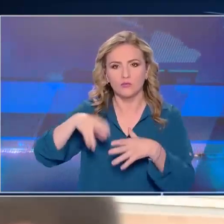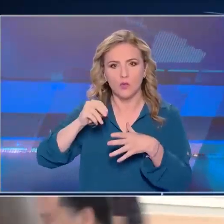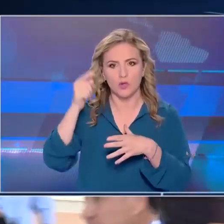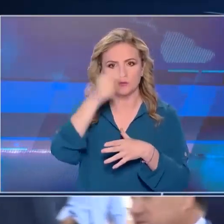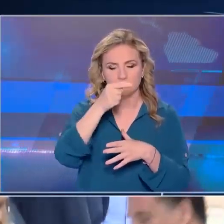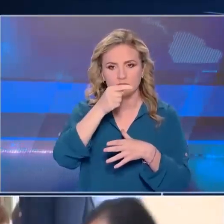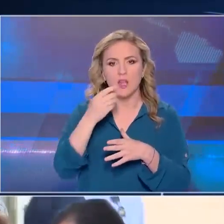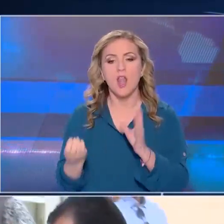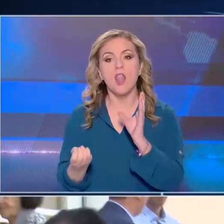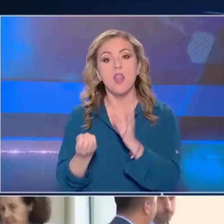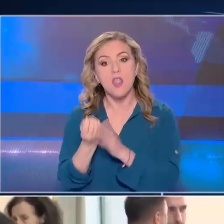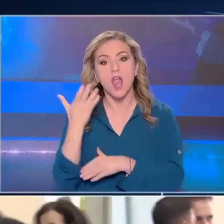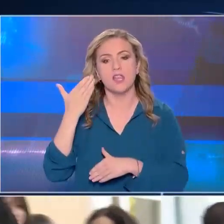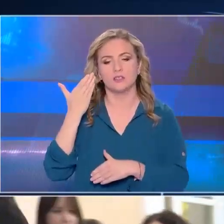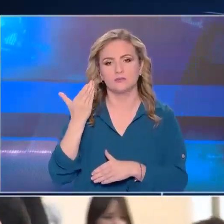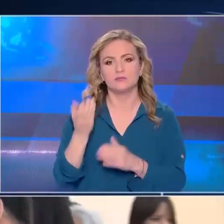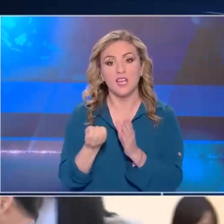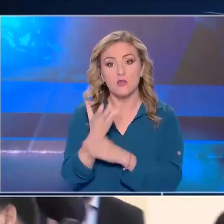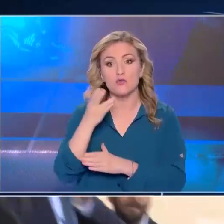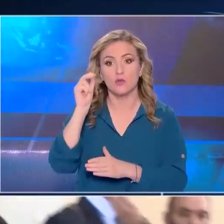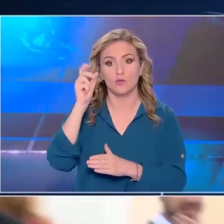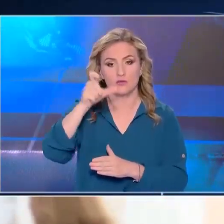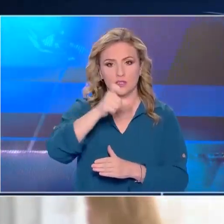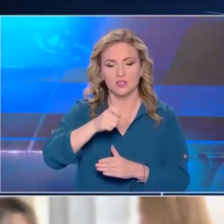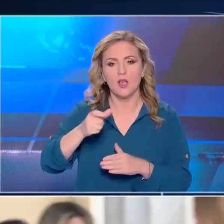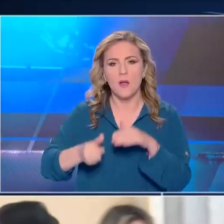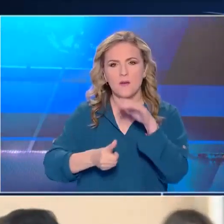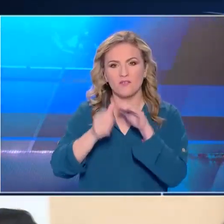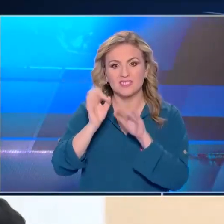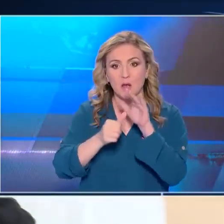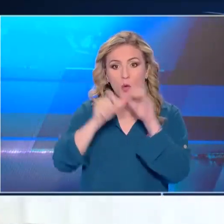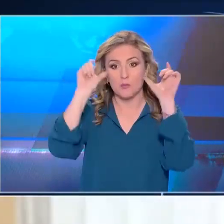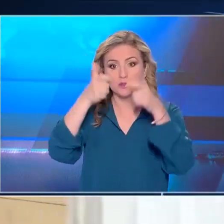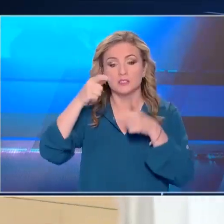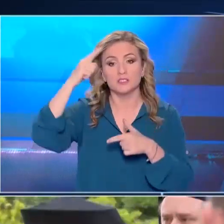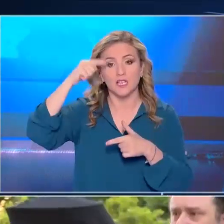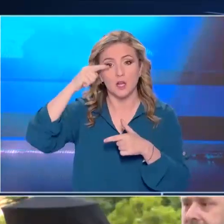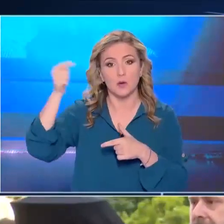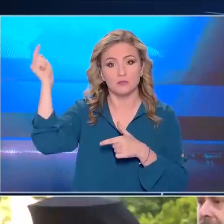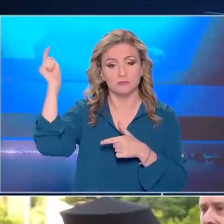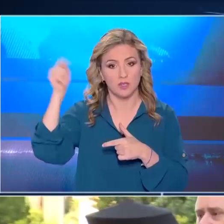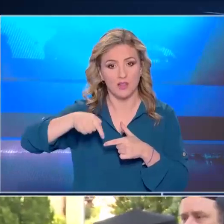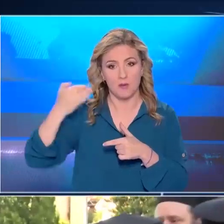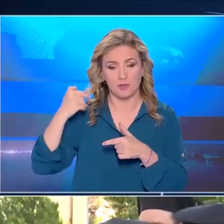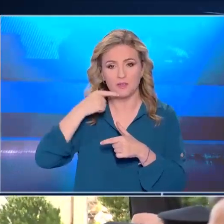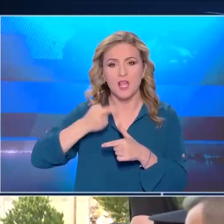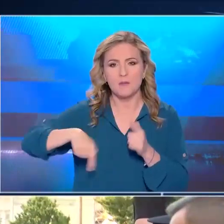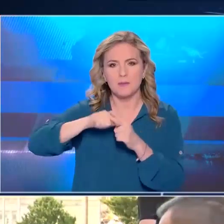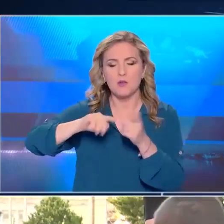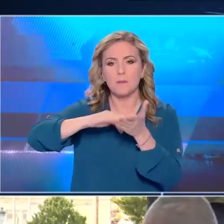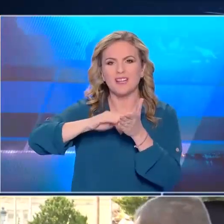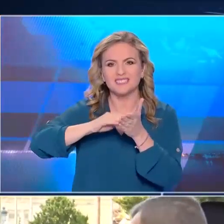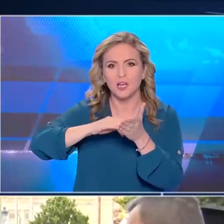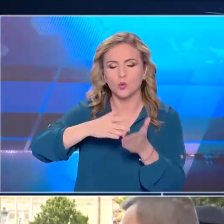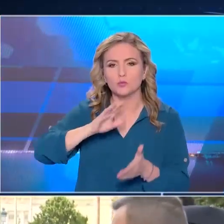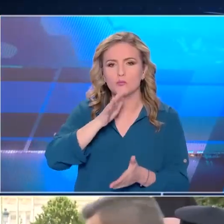Βουλής, των νέων βουλευτών. Παρουσία της Προέδρου της Δημοκρατίας, της κυρίας Σακελαροπούλου που έφτασε πριν από λίγο, αλλά και του υπηρεσιακού πρωθυπουργού